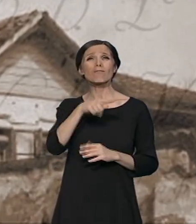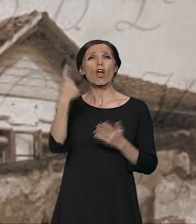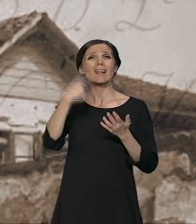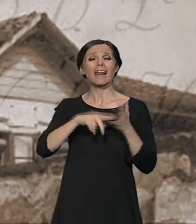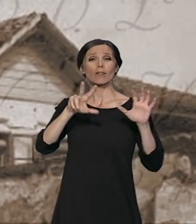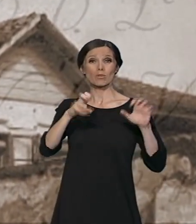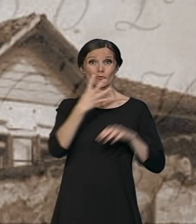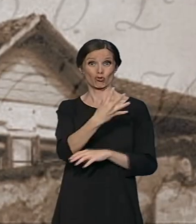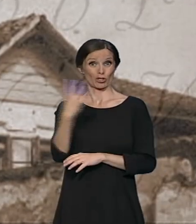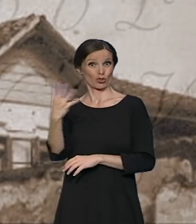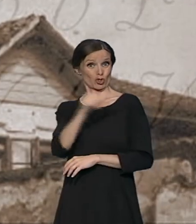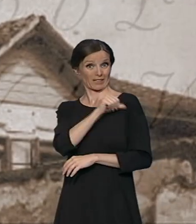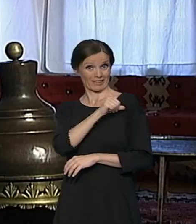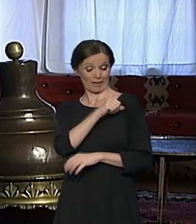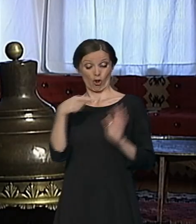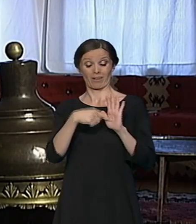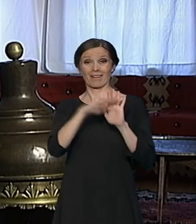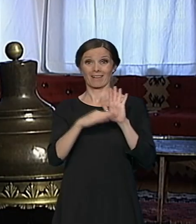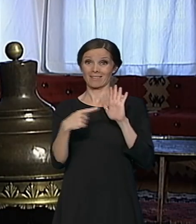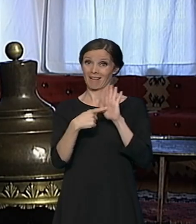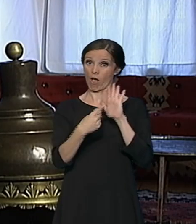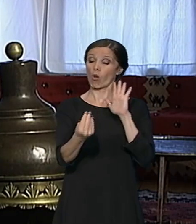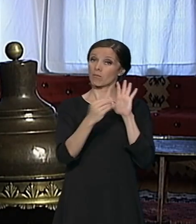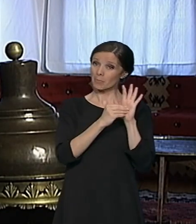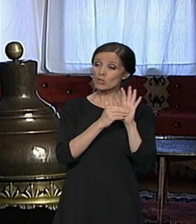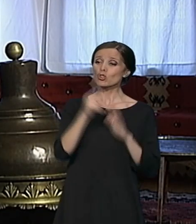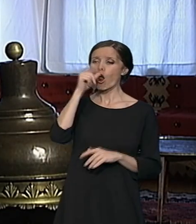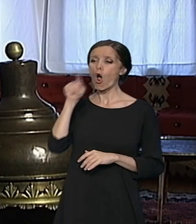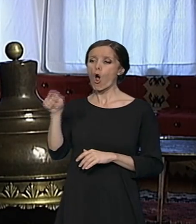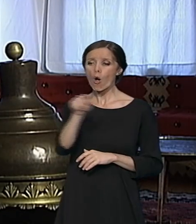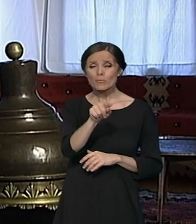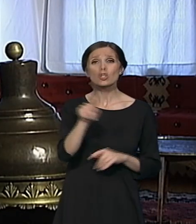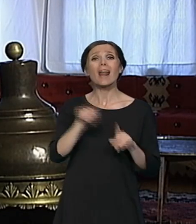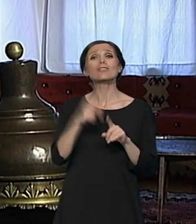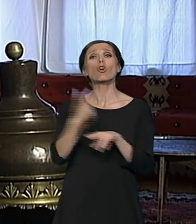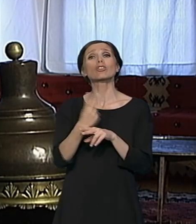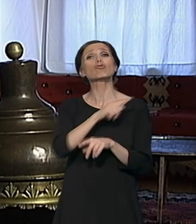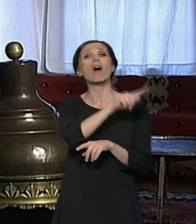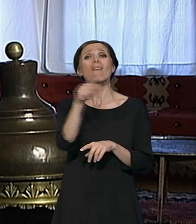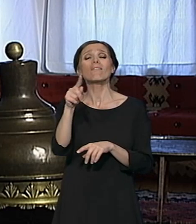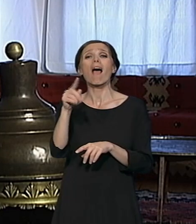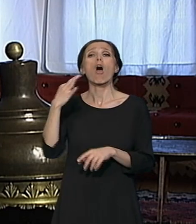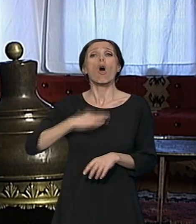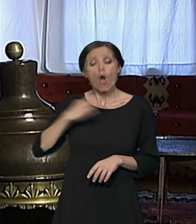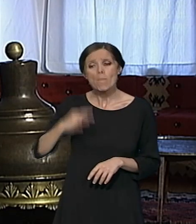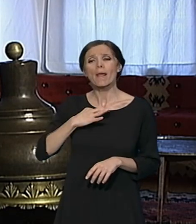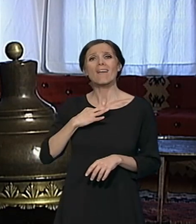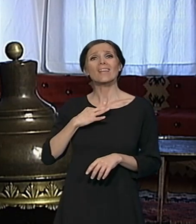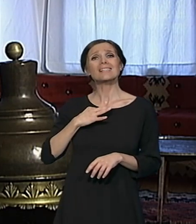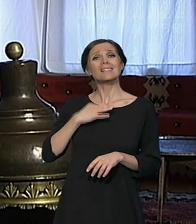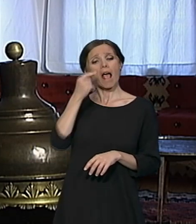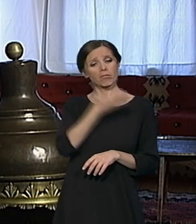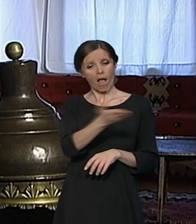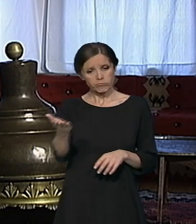1844. godine, koji je upravo predvideo obaveze i opština, ali i obaveze i države da školuje svoje